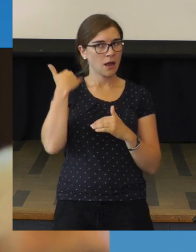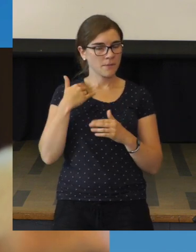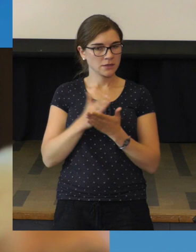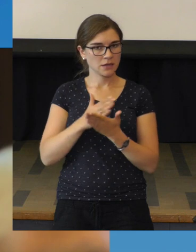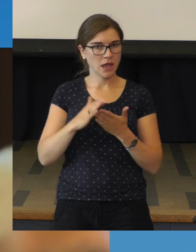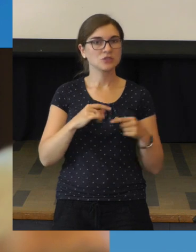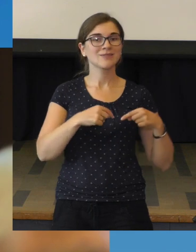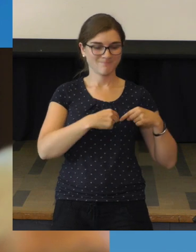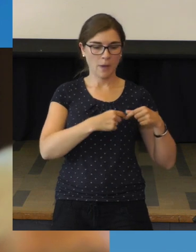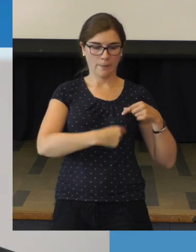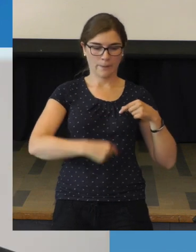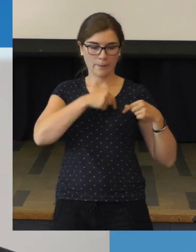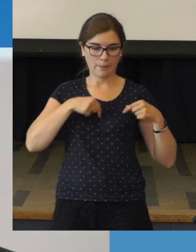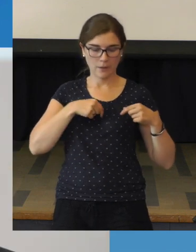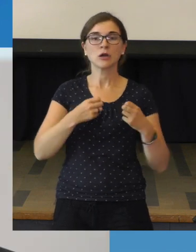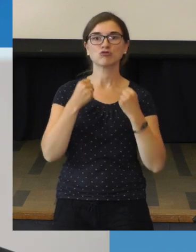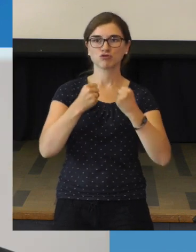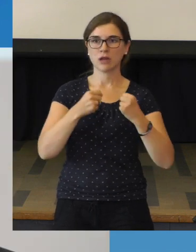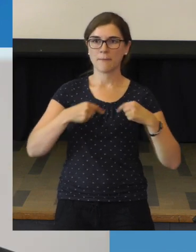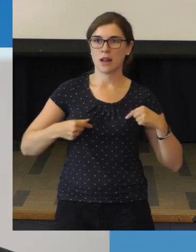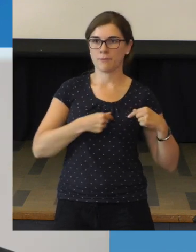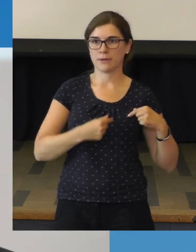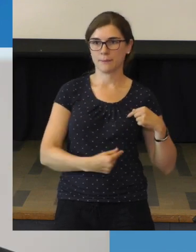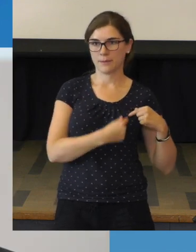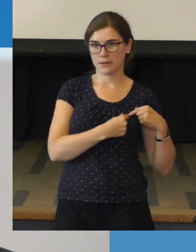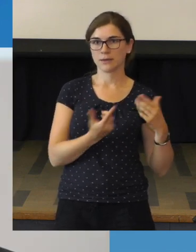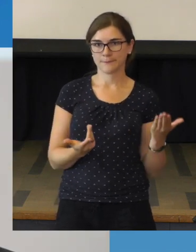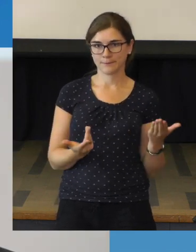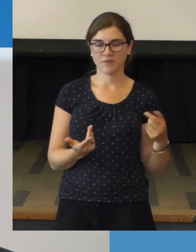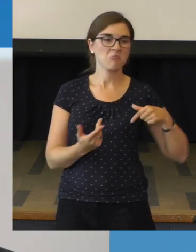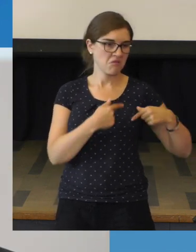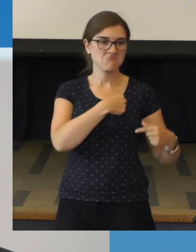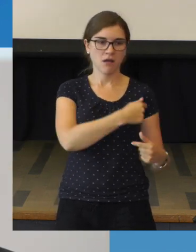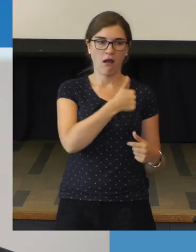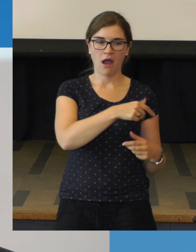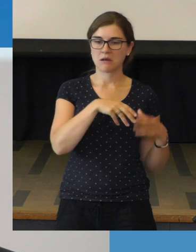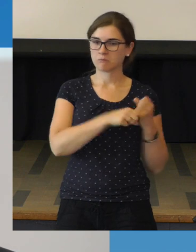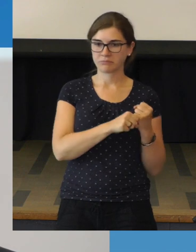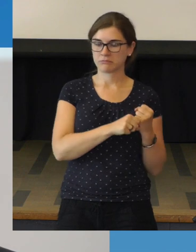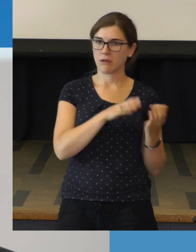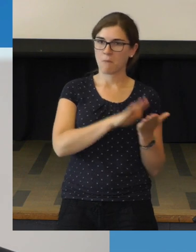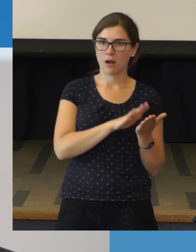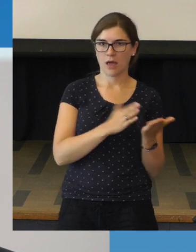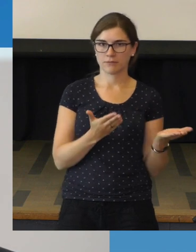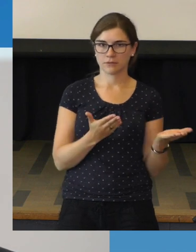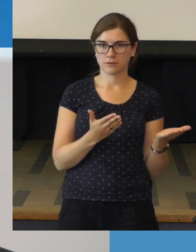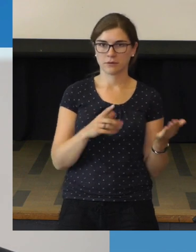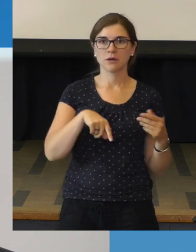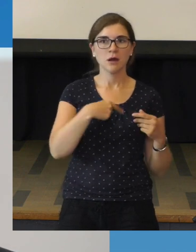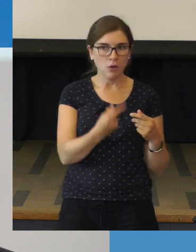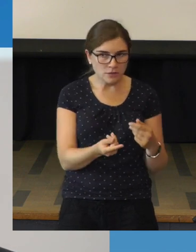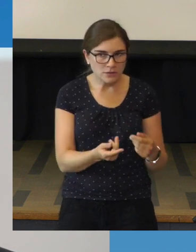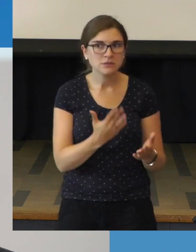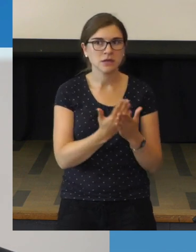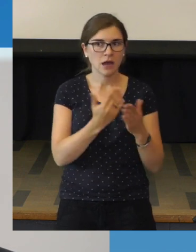Gefäße zu stabilisieren. Und in diversen Untersuchungen hat man festgestellt, dass sich also